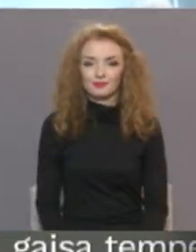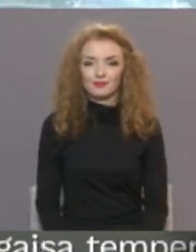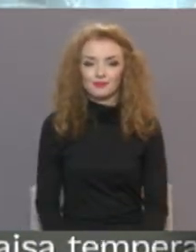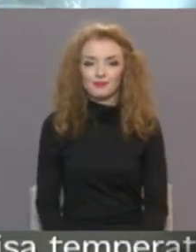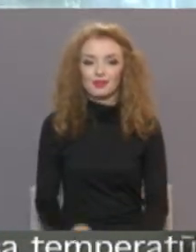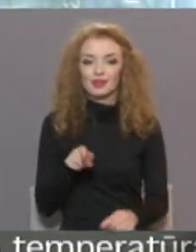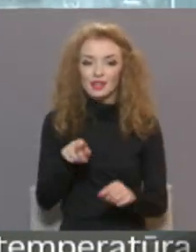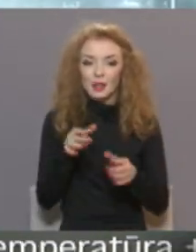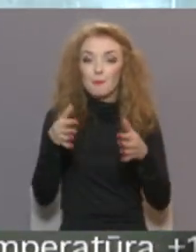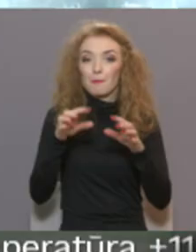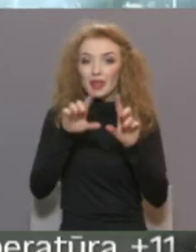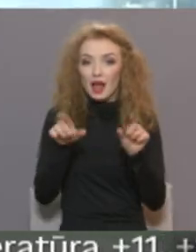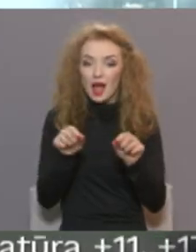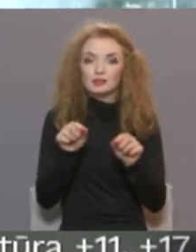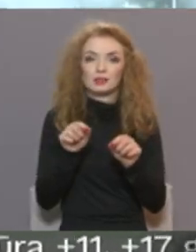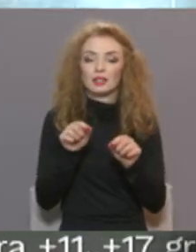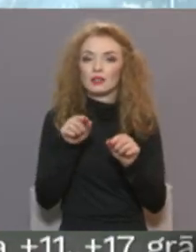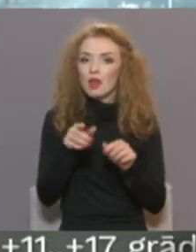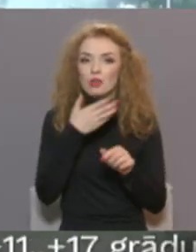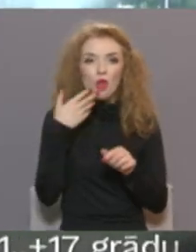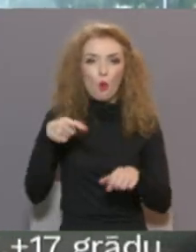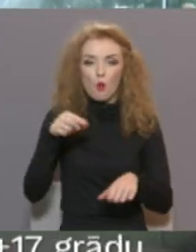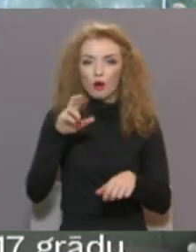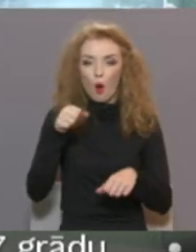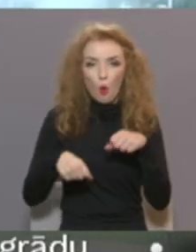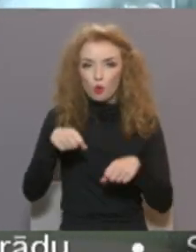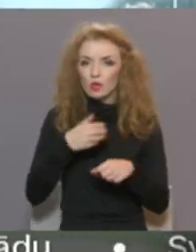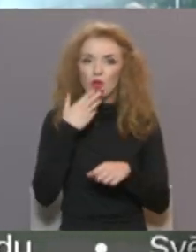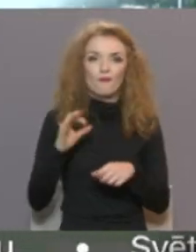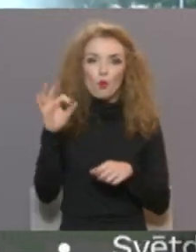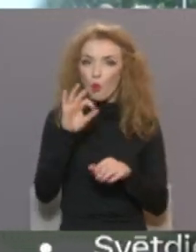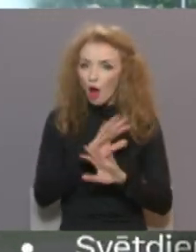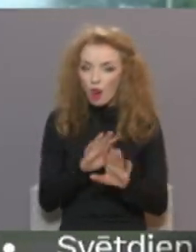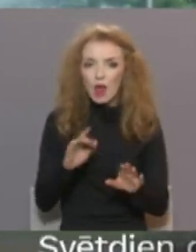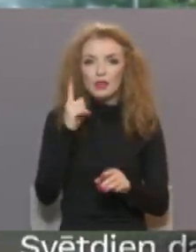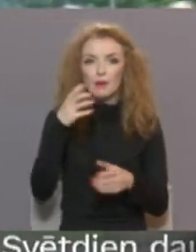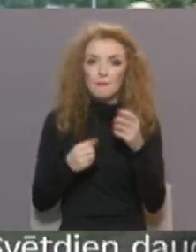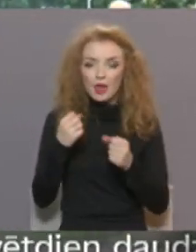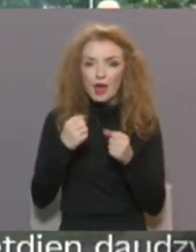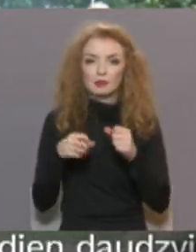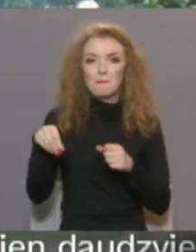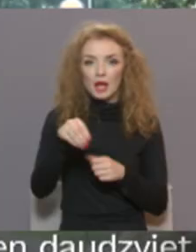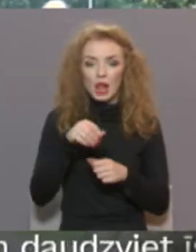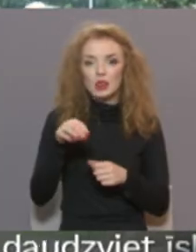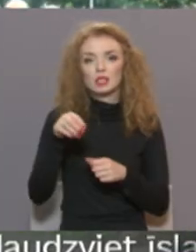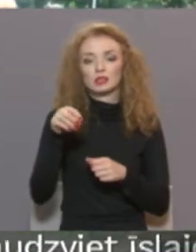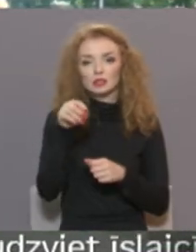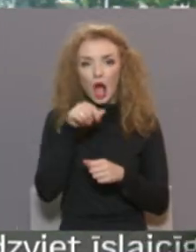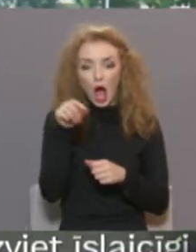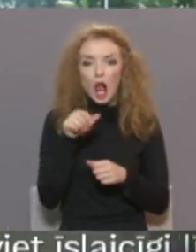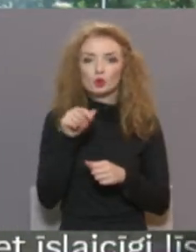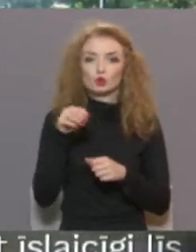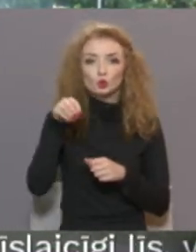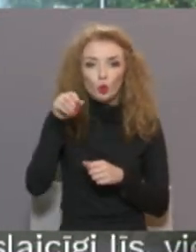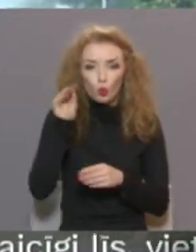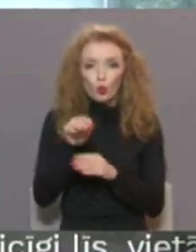tādi pīrādziņi, kas atšķirās no parastajiem, nav ne rauks, ne olas mīklā, bet ir tātad piens, milti, sals, cukuriņš, bišķi eļļas,